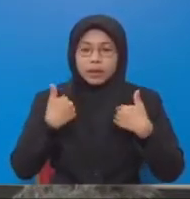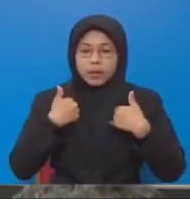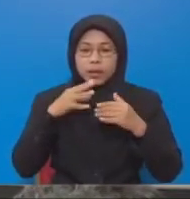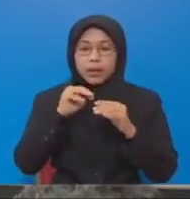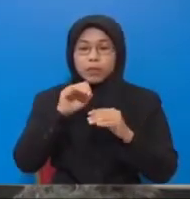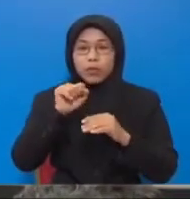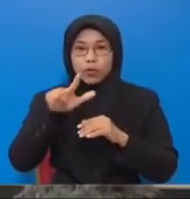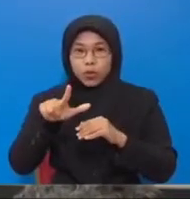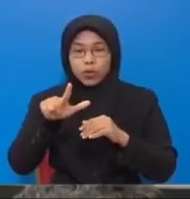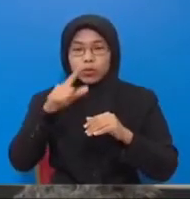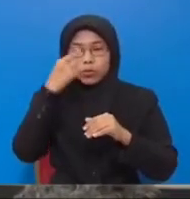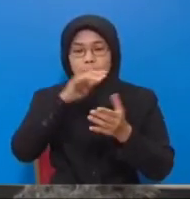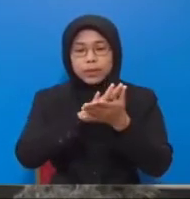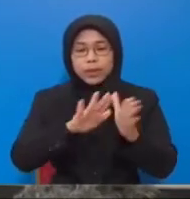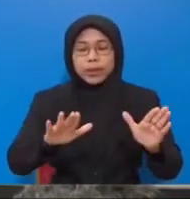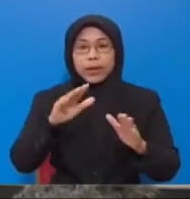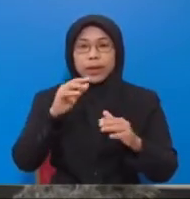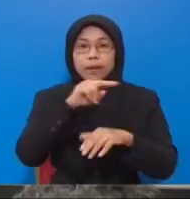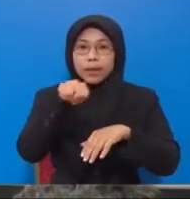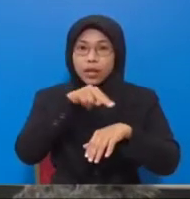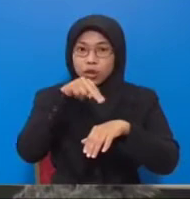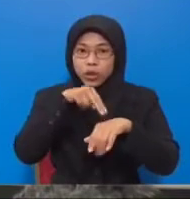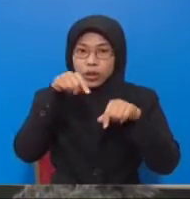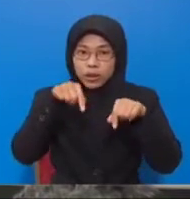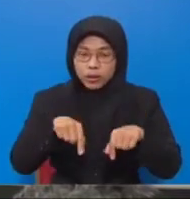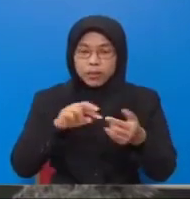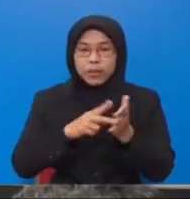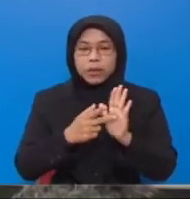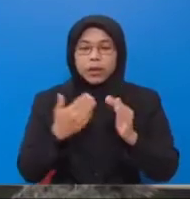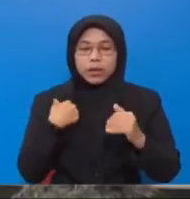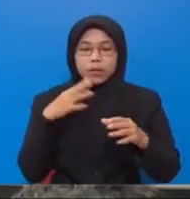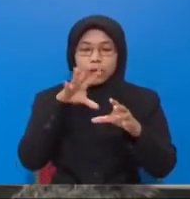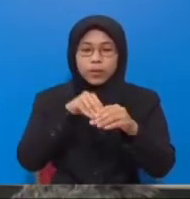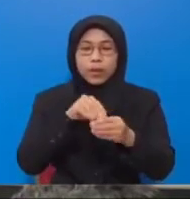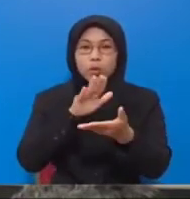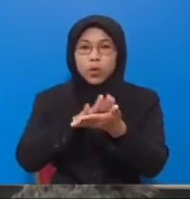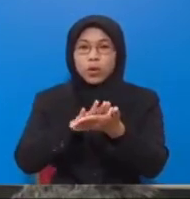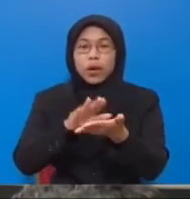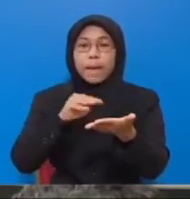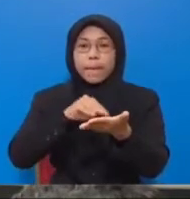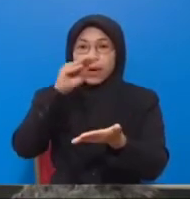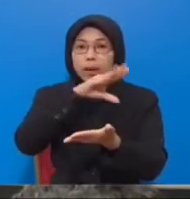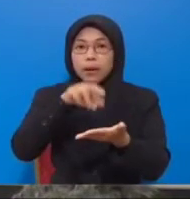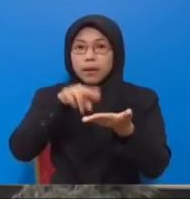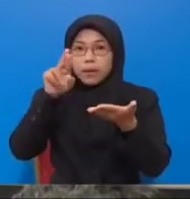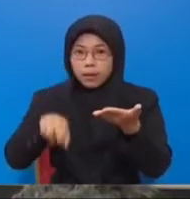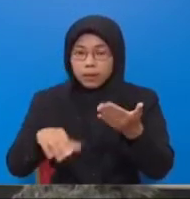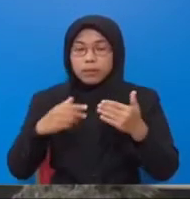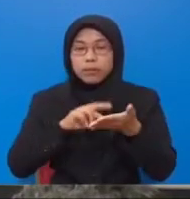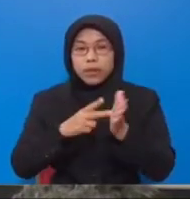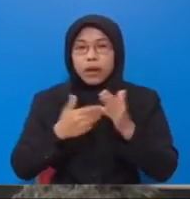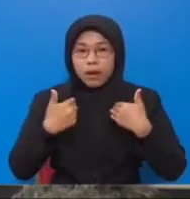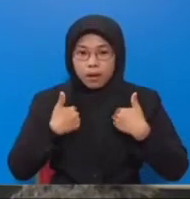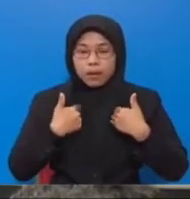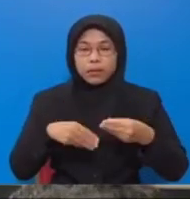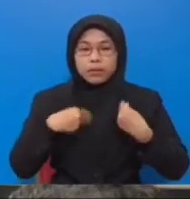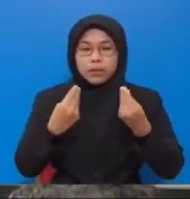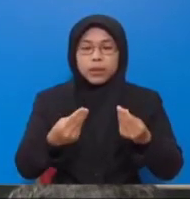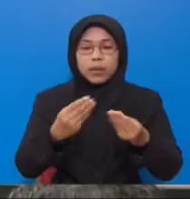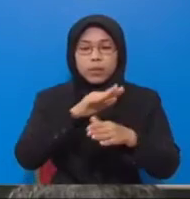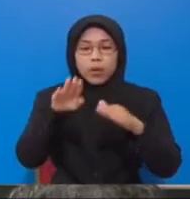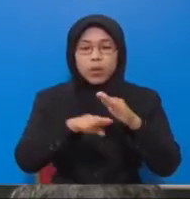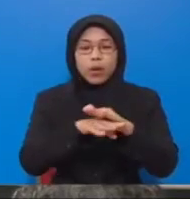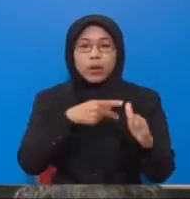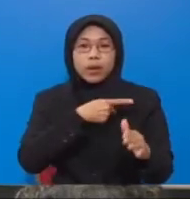model kesetaraan kesempatan site now yang merangkumi sekolah rendah dan menengah sedang dibangunkan oleh pihak rasa Biscuit